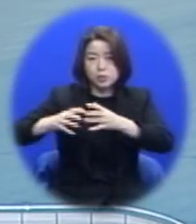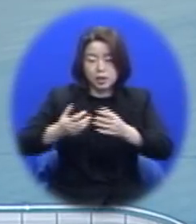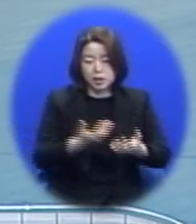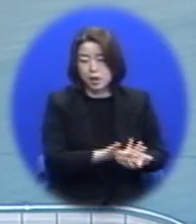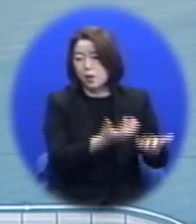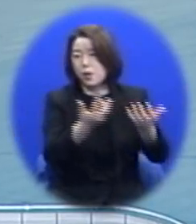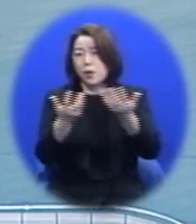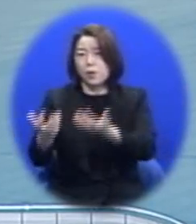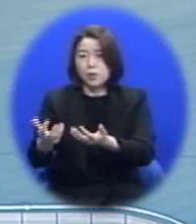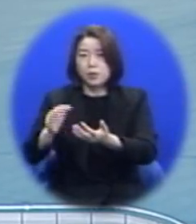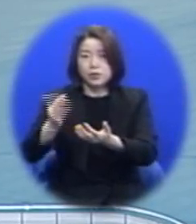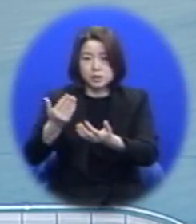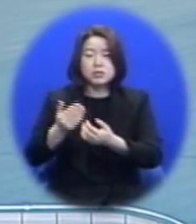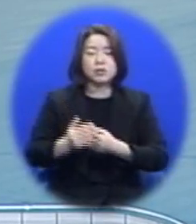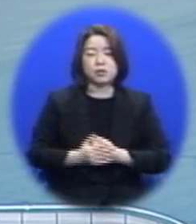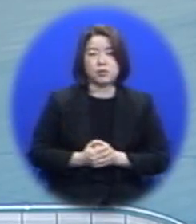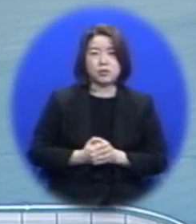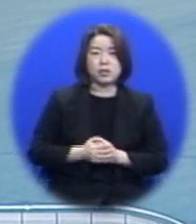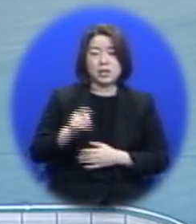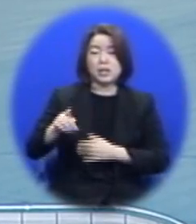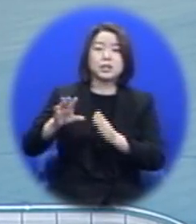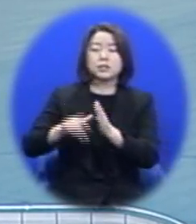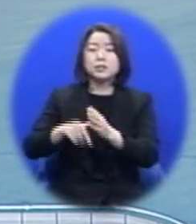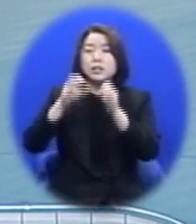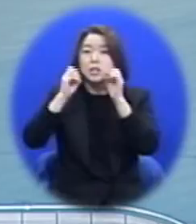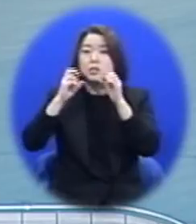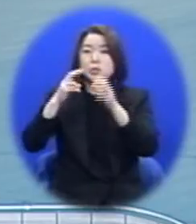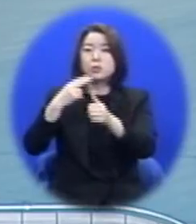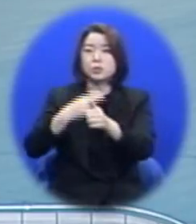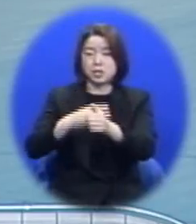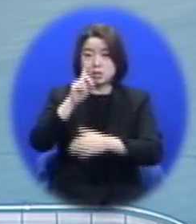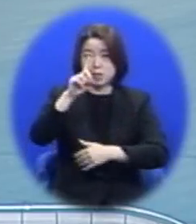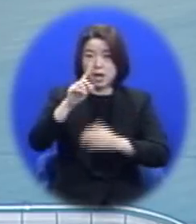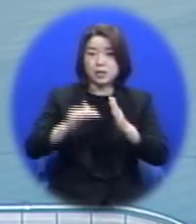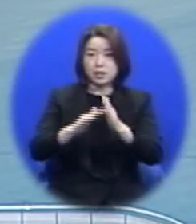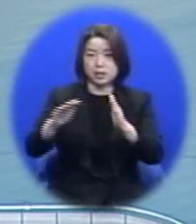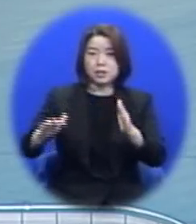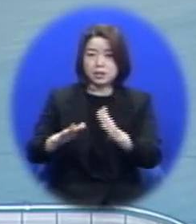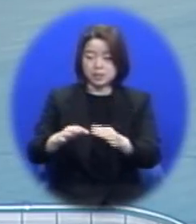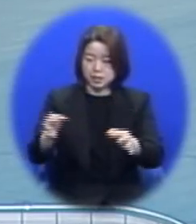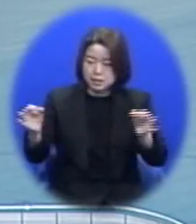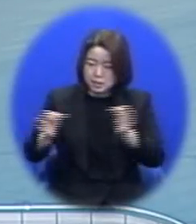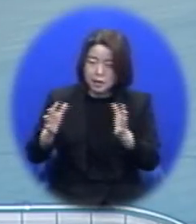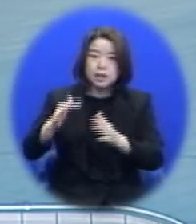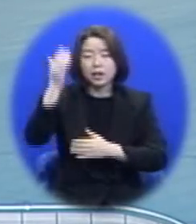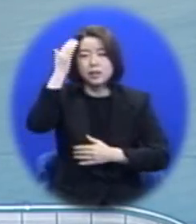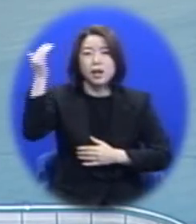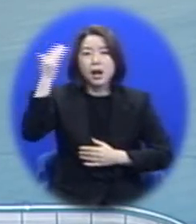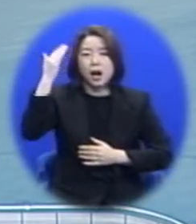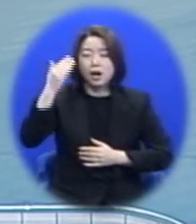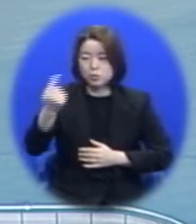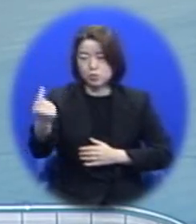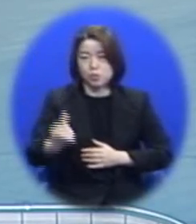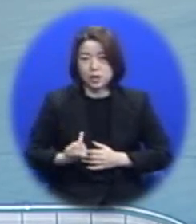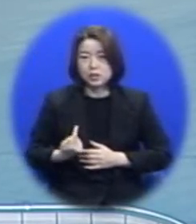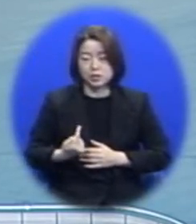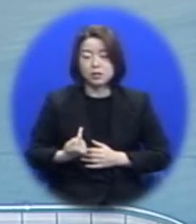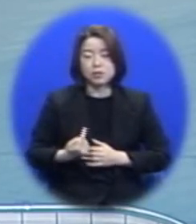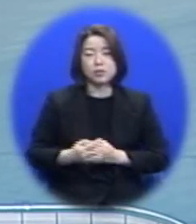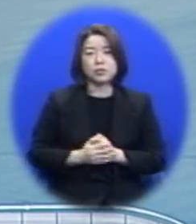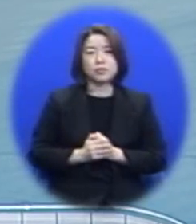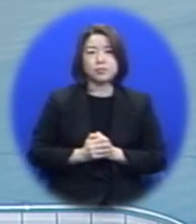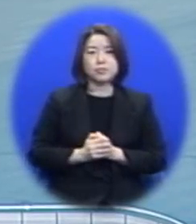수 있게 됐습니다. 그때 그 선교사님 한 가정이 잠깐 한국을 다녀가시느라고